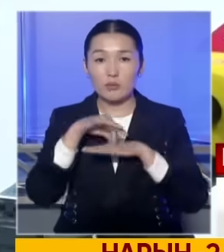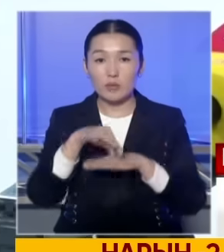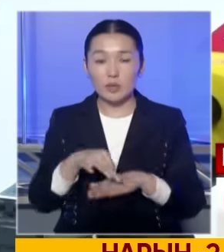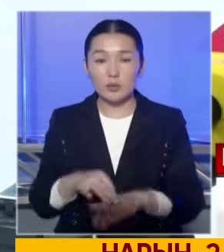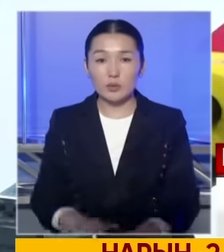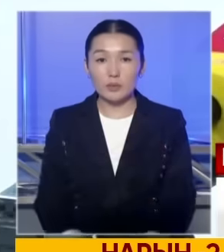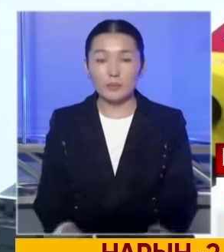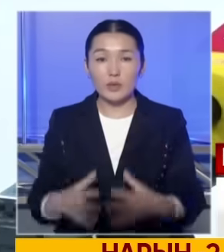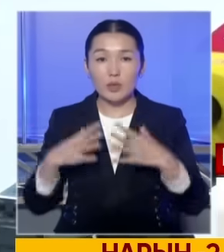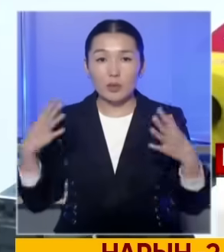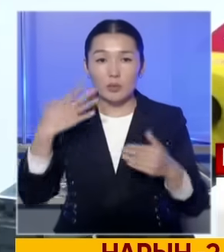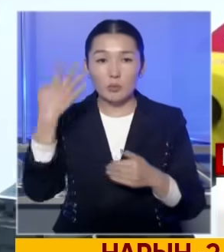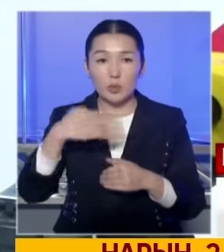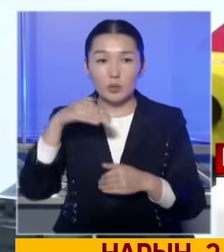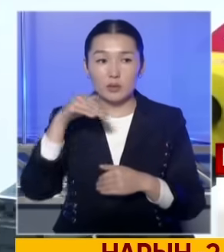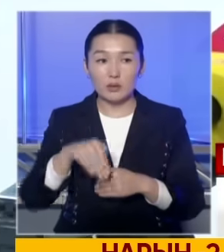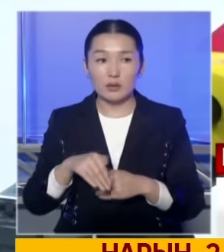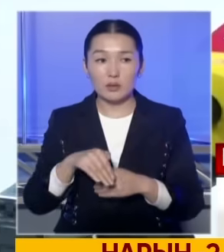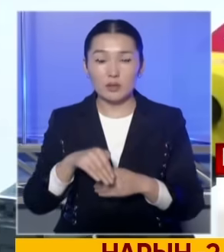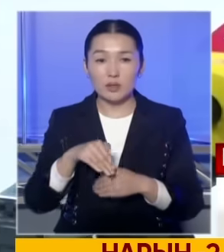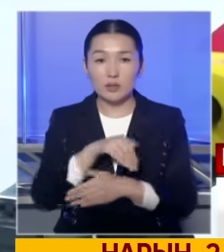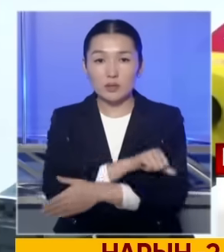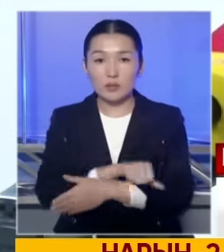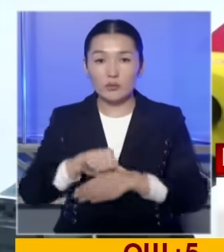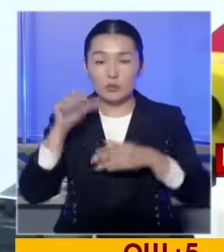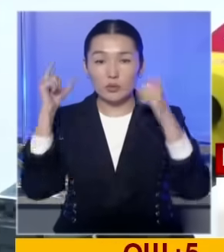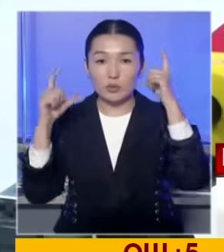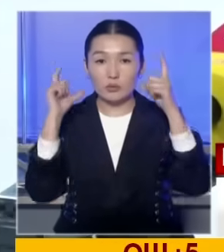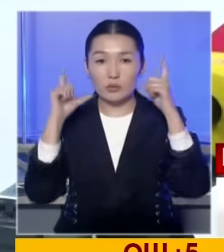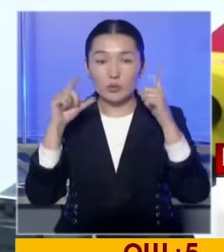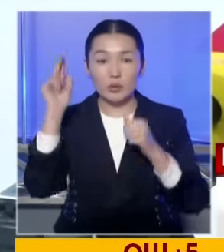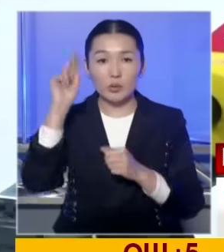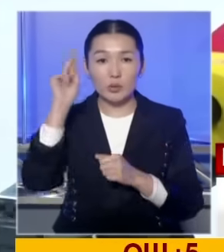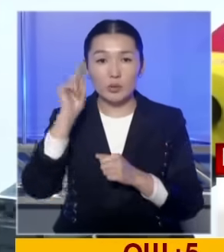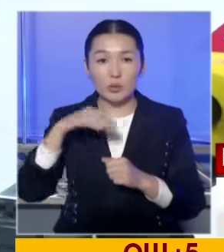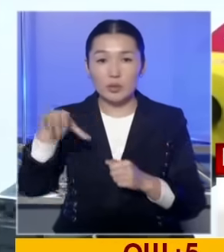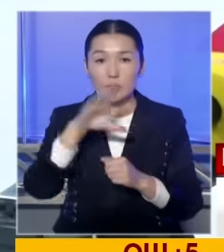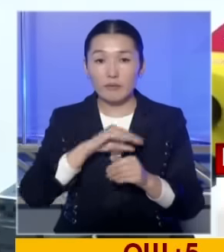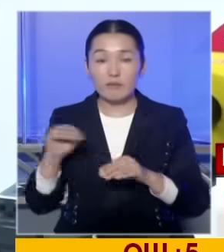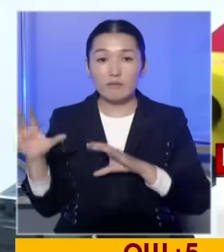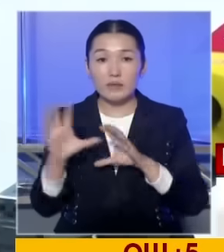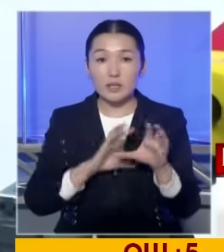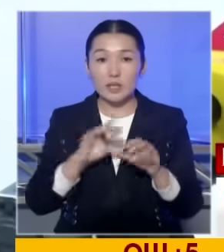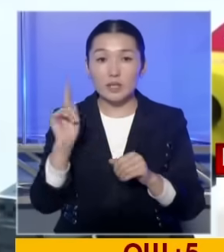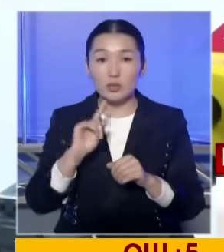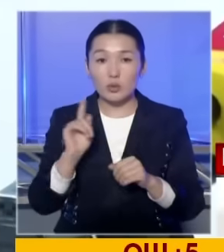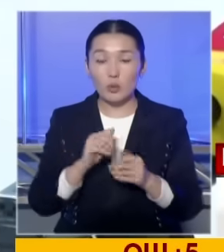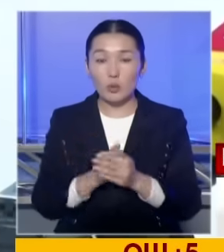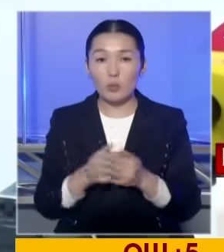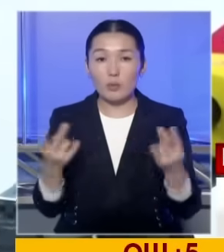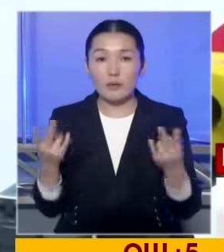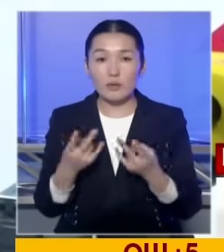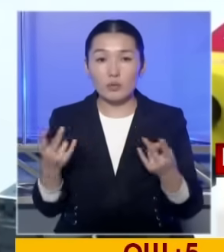ашык чет мамлекеттик студенттер окушат. Ошолор үчүн баары камсыздандыруу болуш үчүн мындай